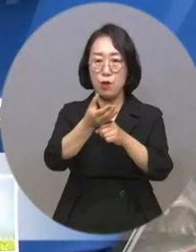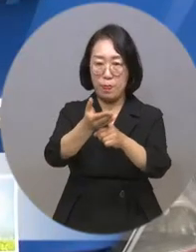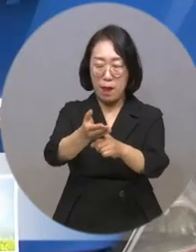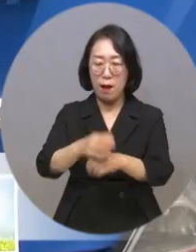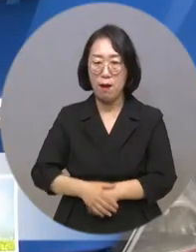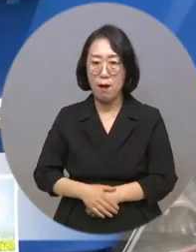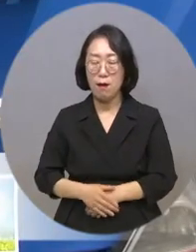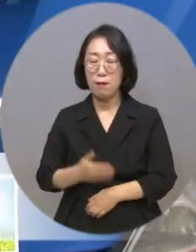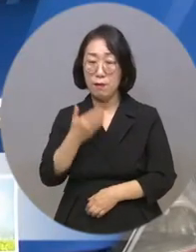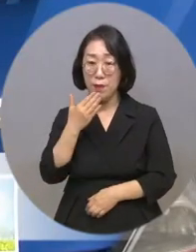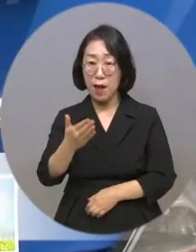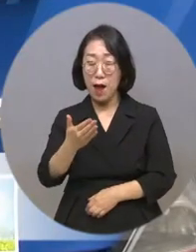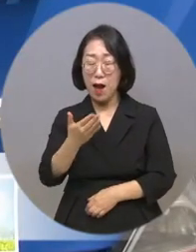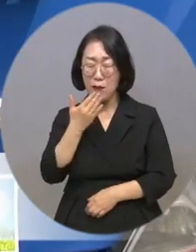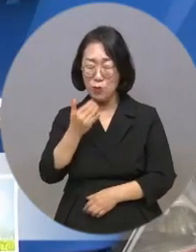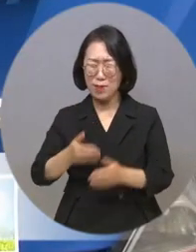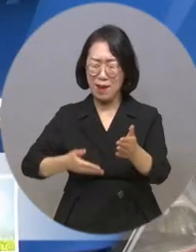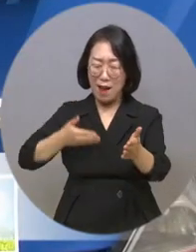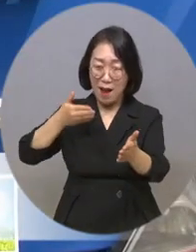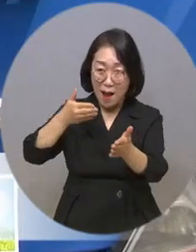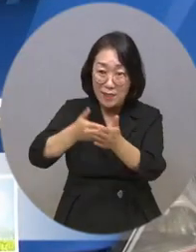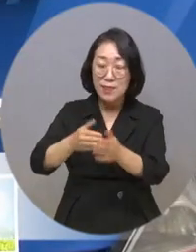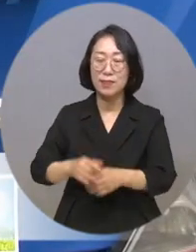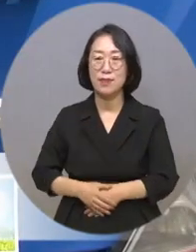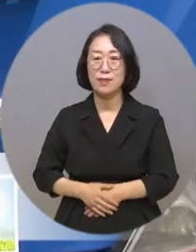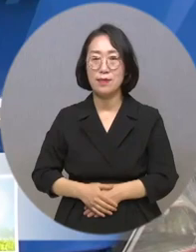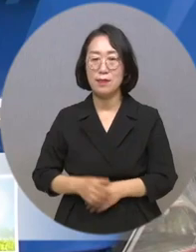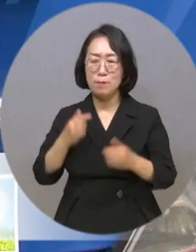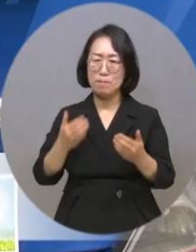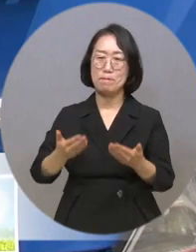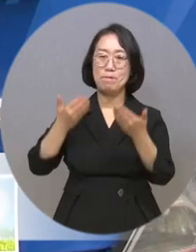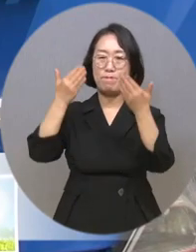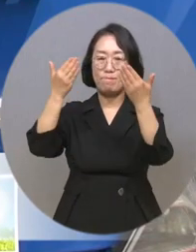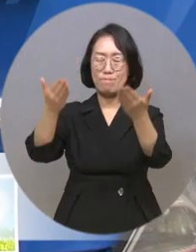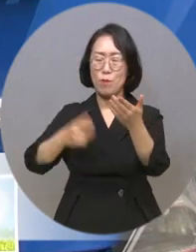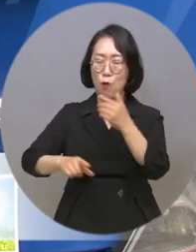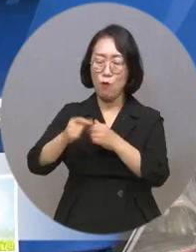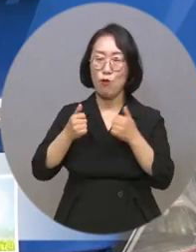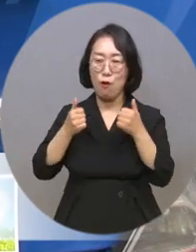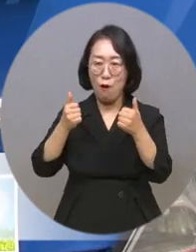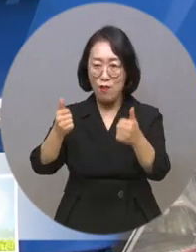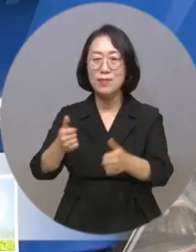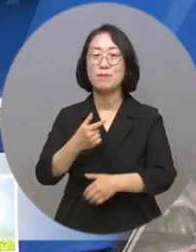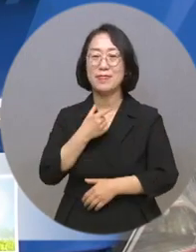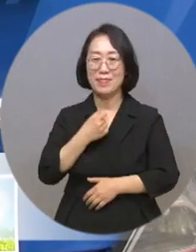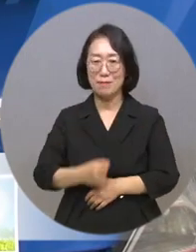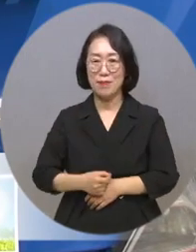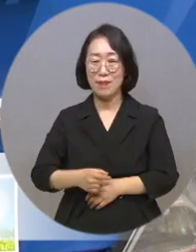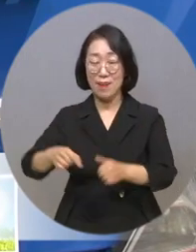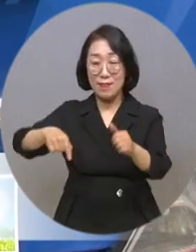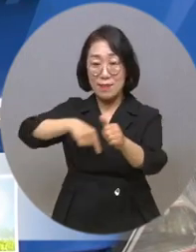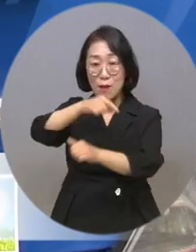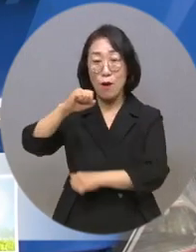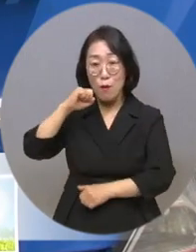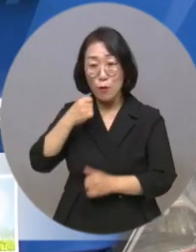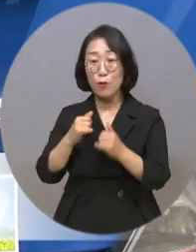제가 건강할 때까지 봉사를 더 열심히 어려운 사람들을